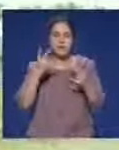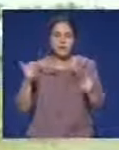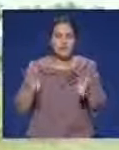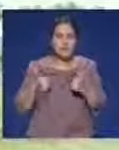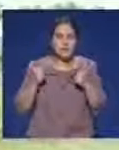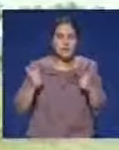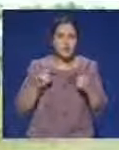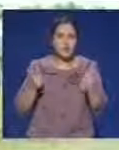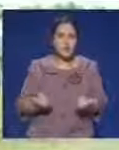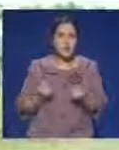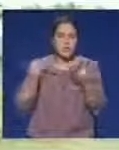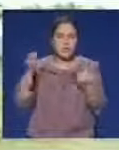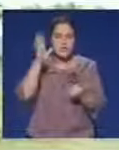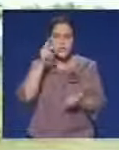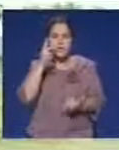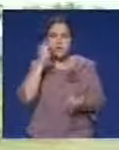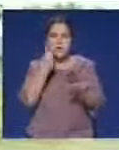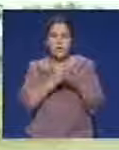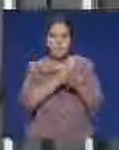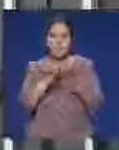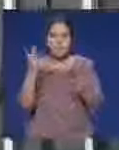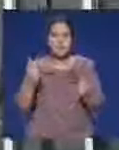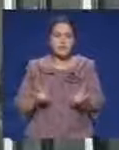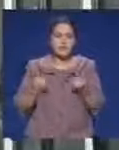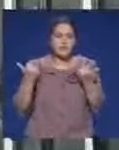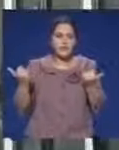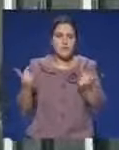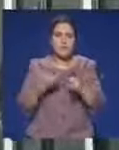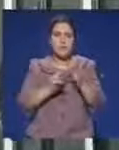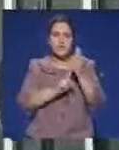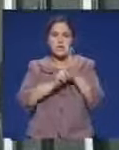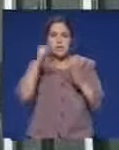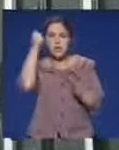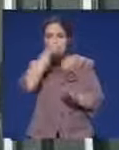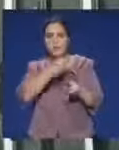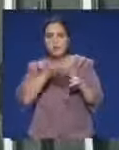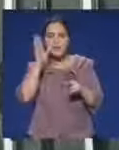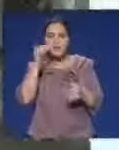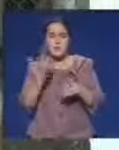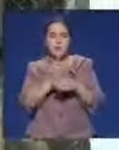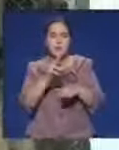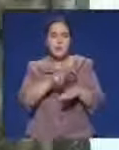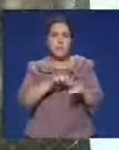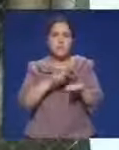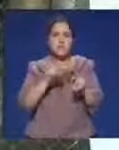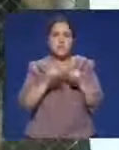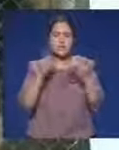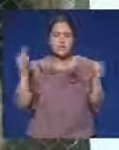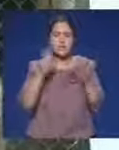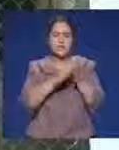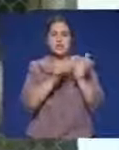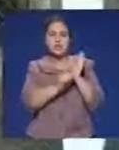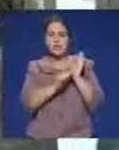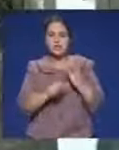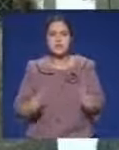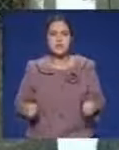чтобы не показывать свой негатив собаке. С начала года четвероногие помощники помогли полицейским раскрыть почти 60